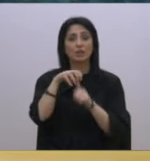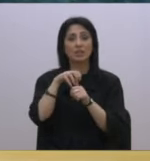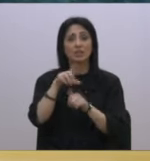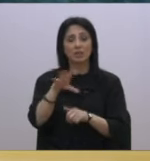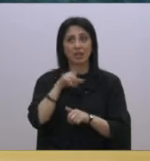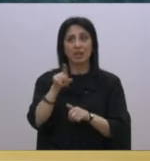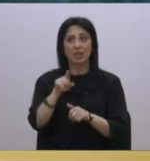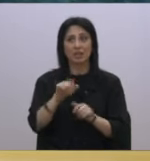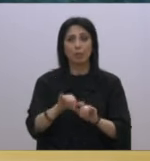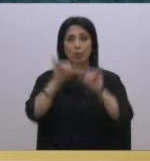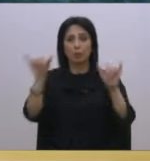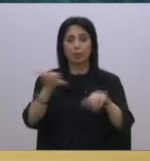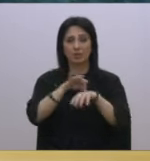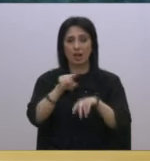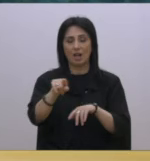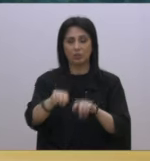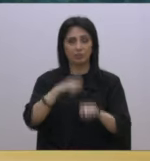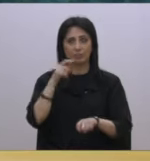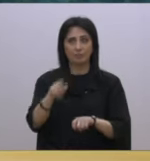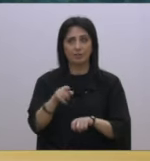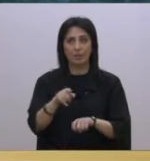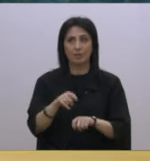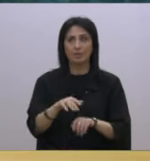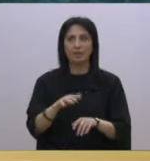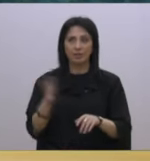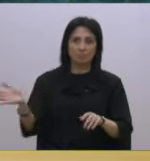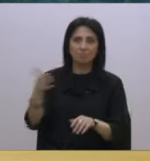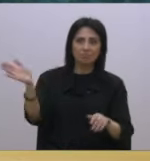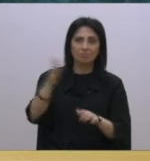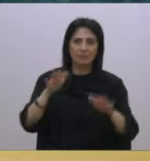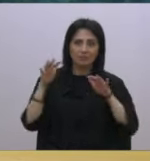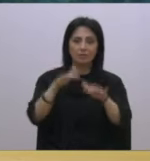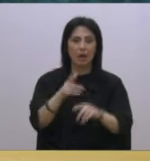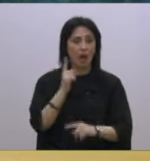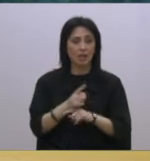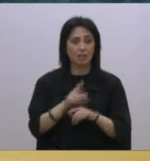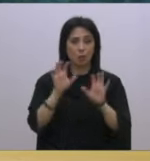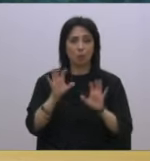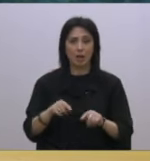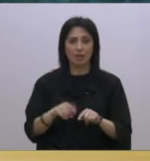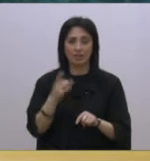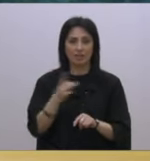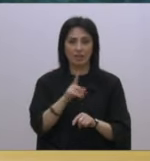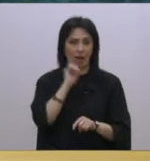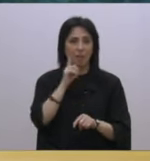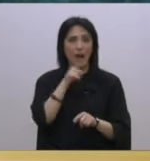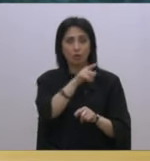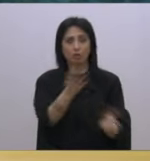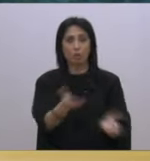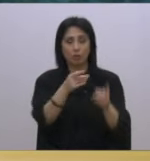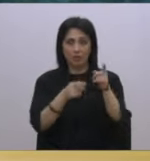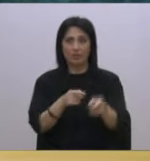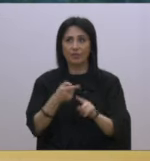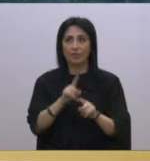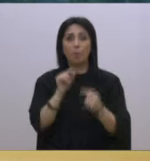იქნა გადაზდილი ძალადობაში ყოველ ჯერზე მოწოდებები პიკეტირებაზე რაც აკრძალულია კანონით და შეგახსენებთ კიდე ერთხელ თქვენ თუ გცურთ